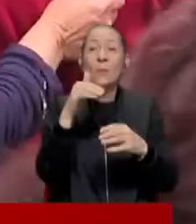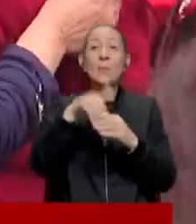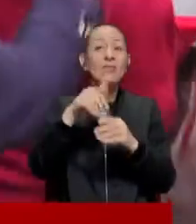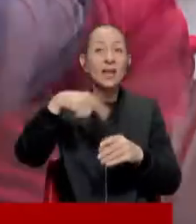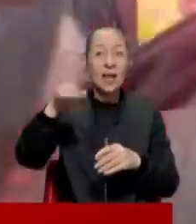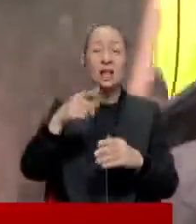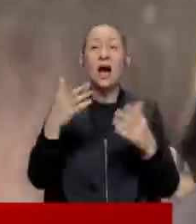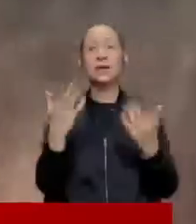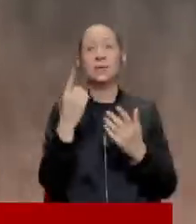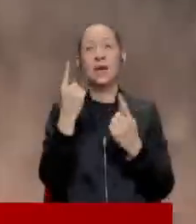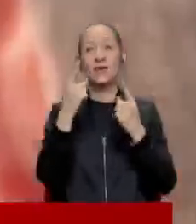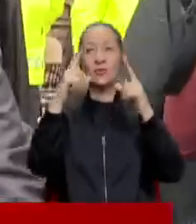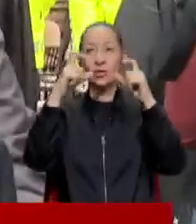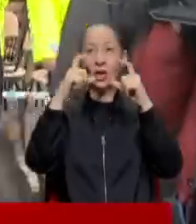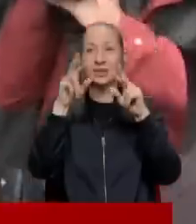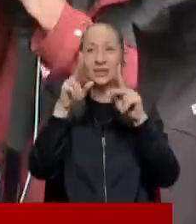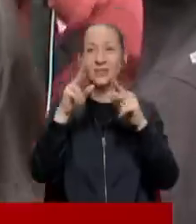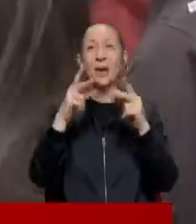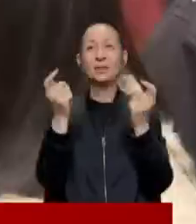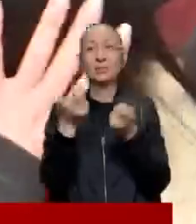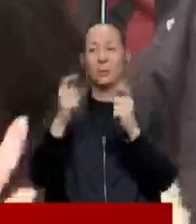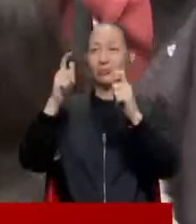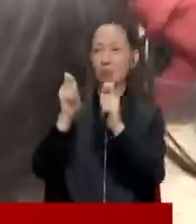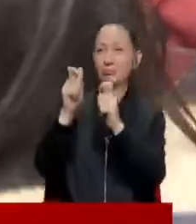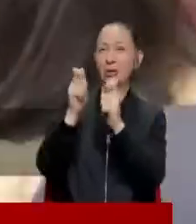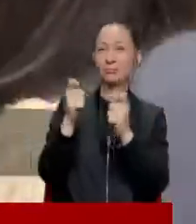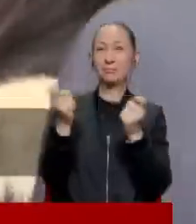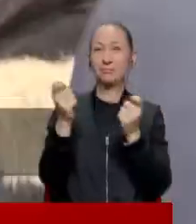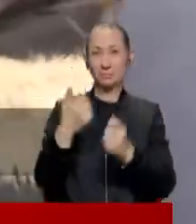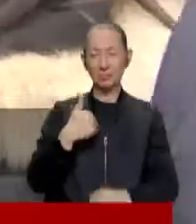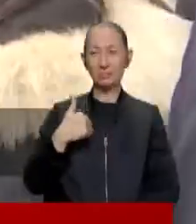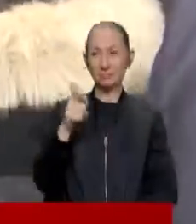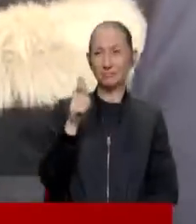vekiller de artık birer fotoğrafçı gibi Mesai yapmaya başladı